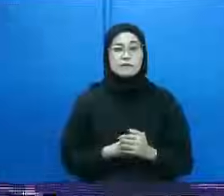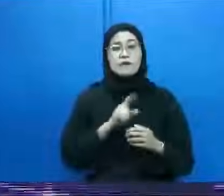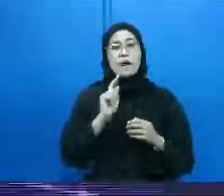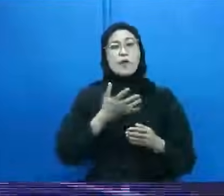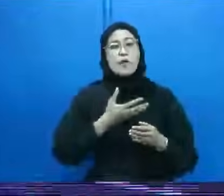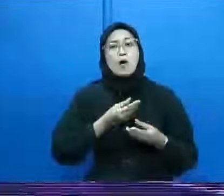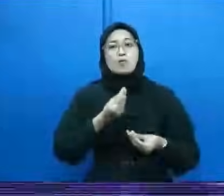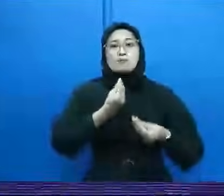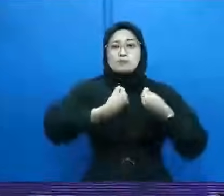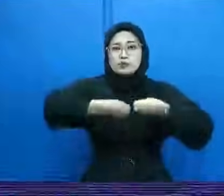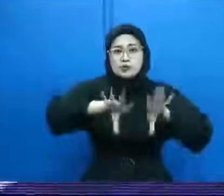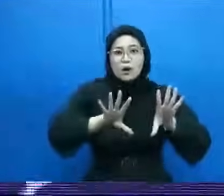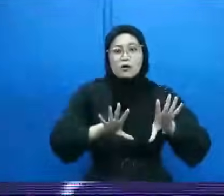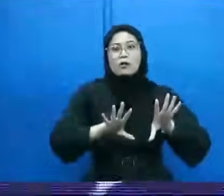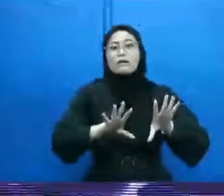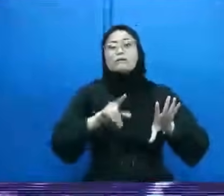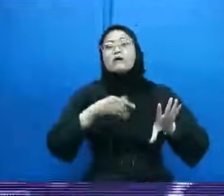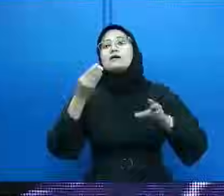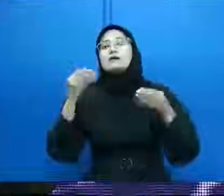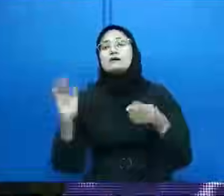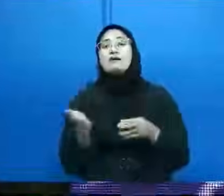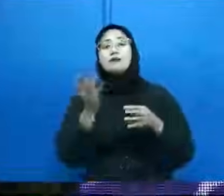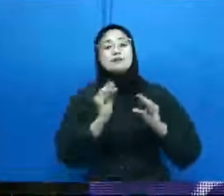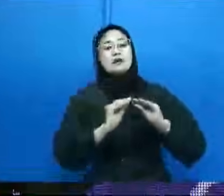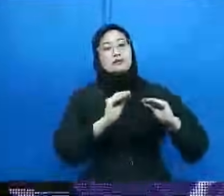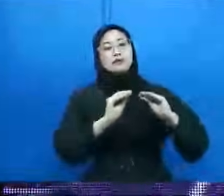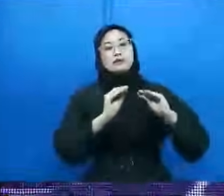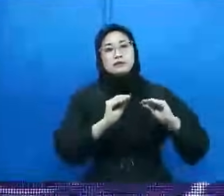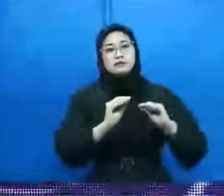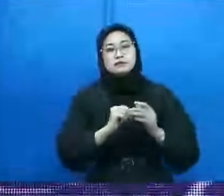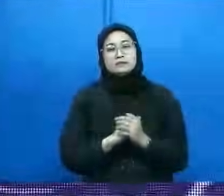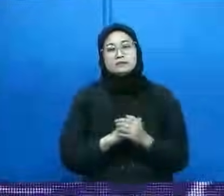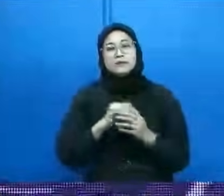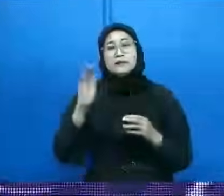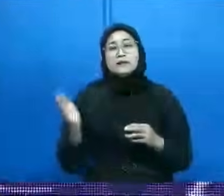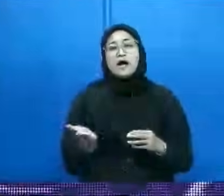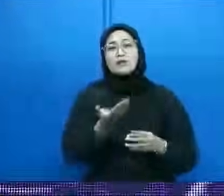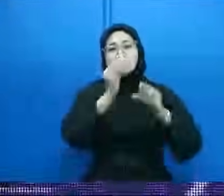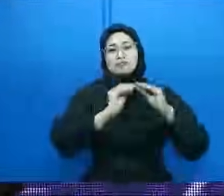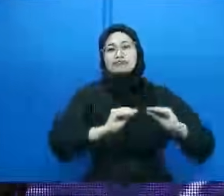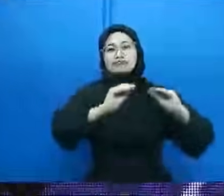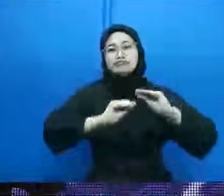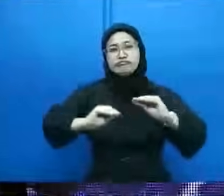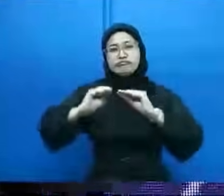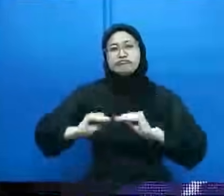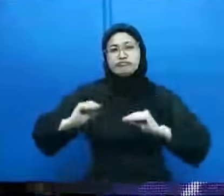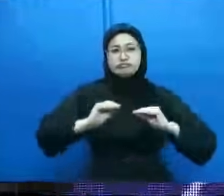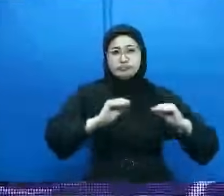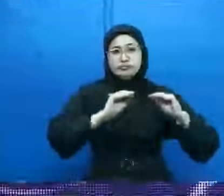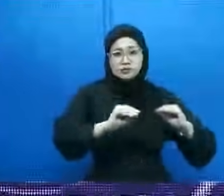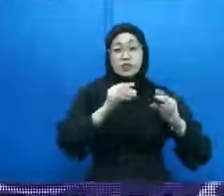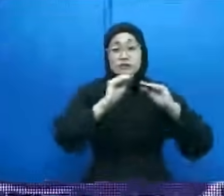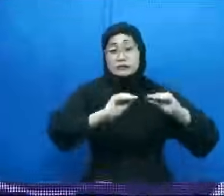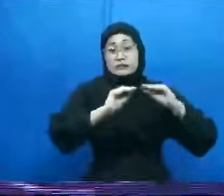menjadi pedagang, begini caranya, kata Nabi. Sampai semua pelajaran Nabi ini dihimpun oleh para ulama, disampaikan